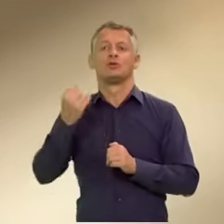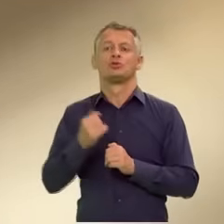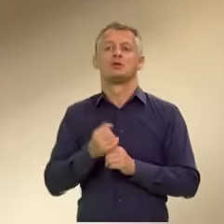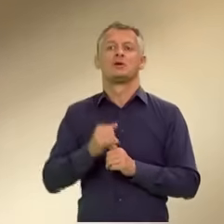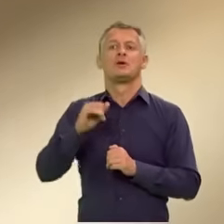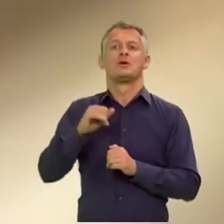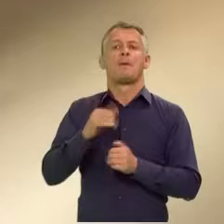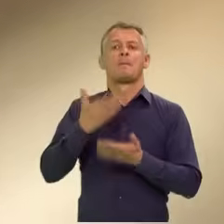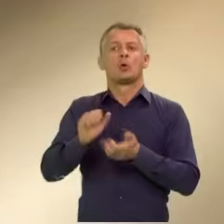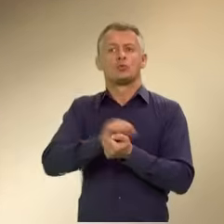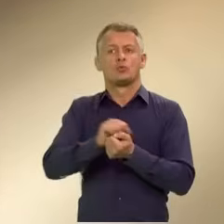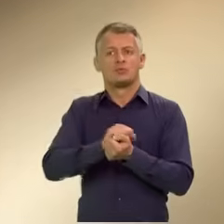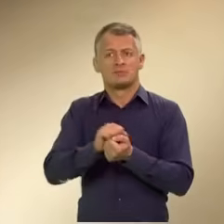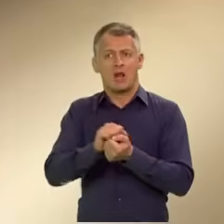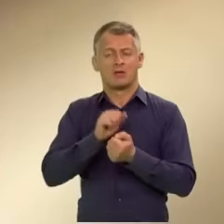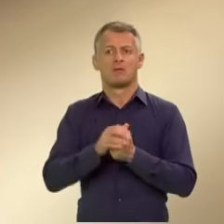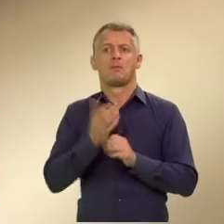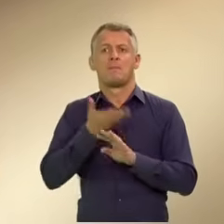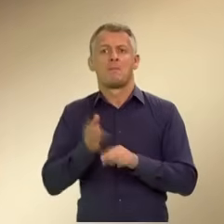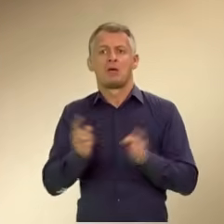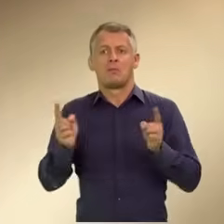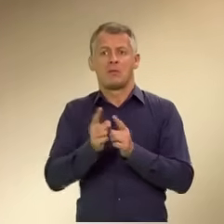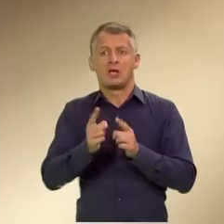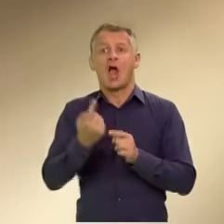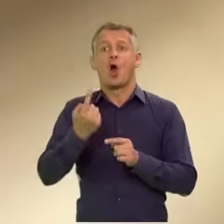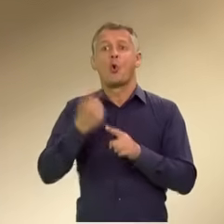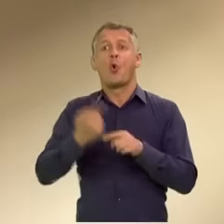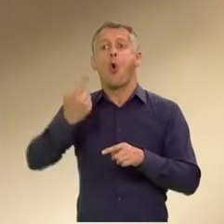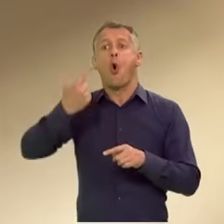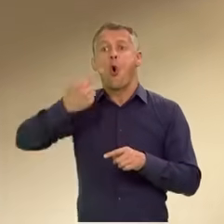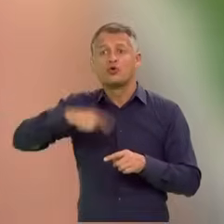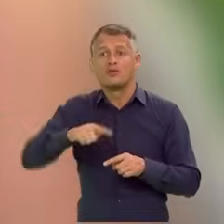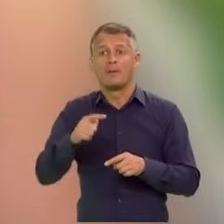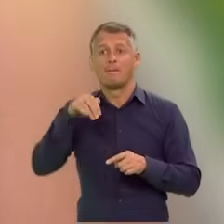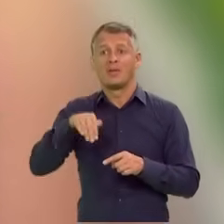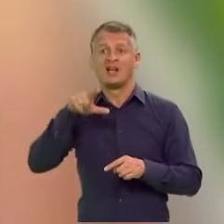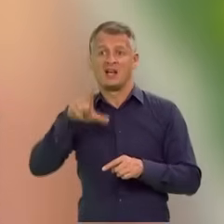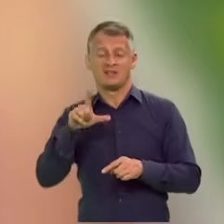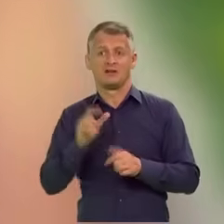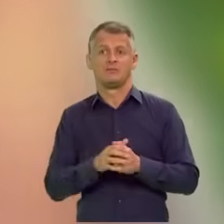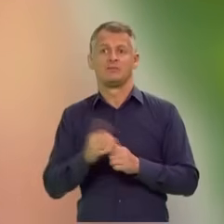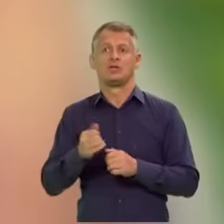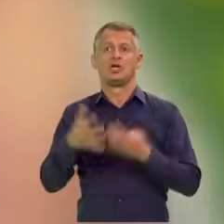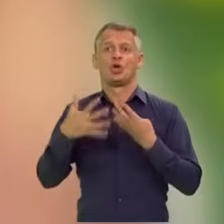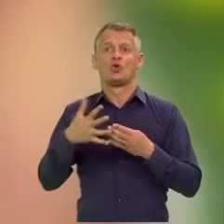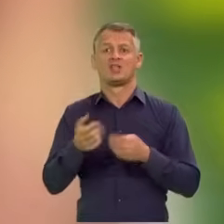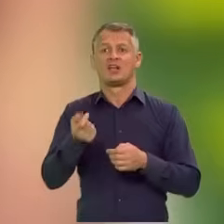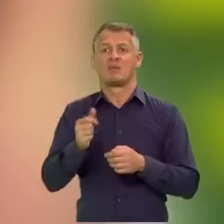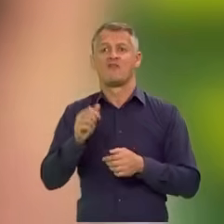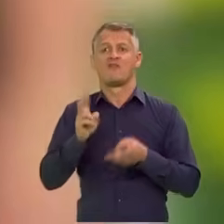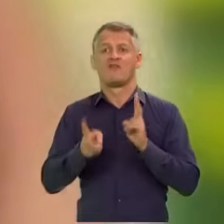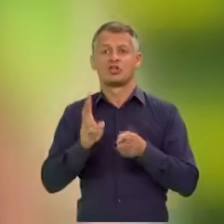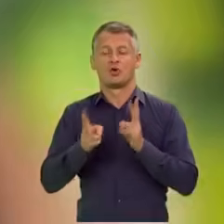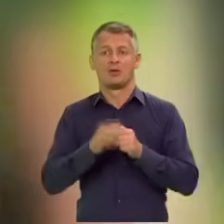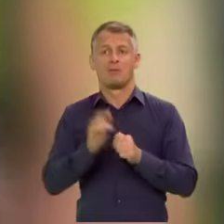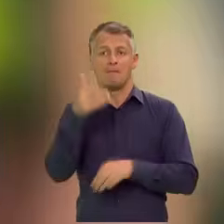acum este un pic mai mică, mai ușoară, cu 100 de mililitri. 900 de grame fasolea. În magazine